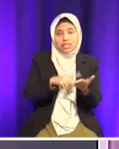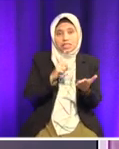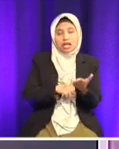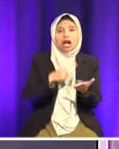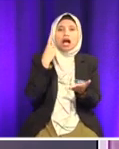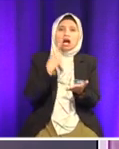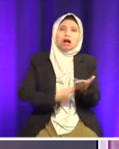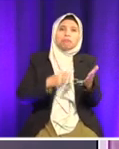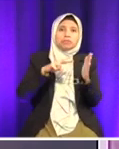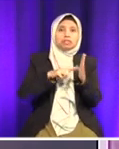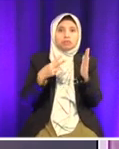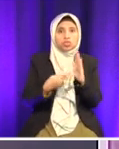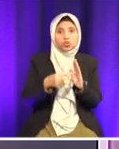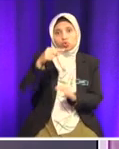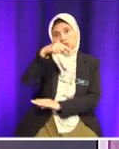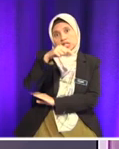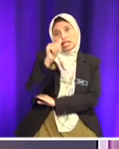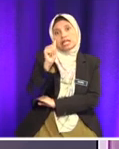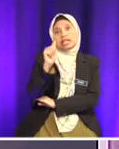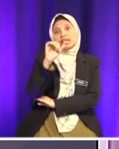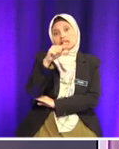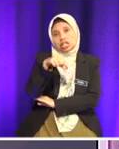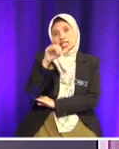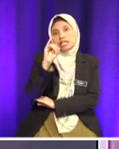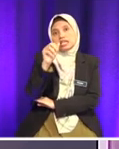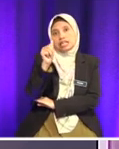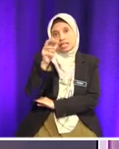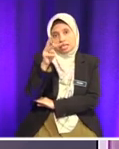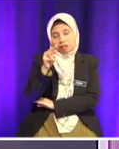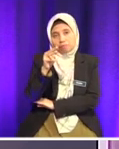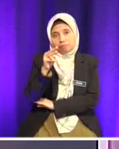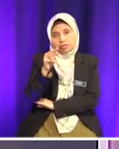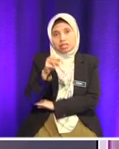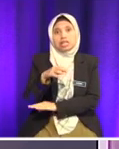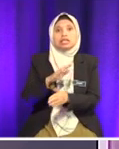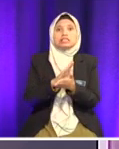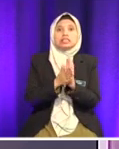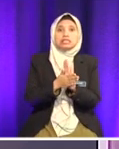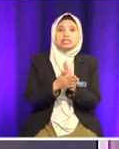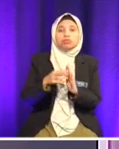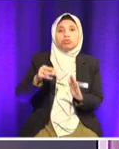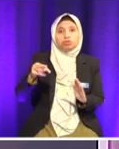apa Maksudnya kita minta yang ada dalam